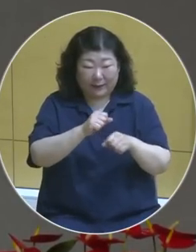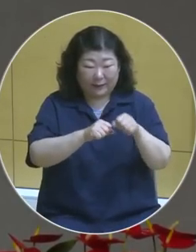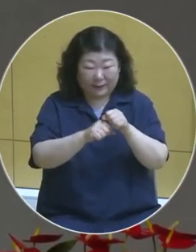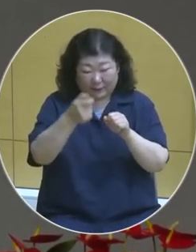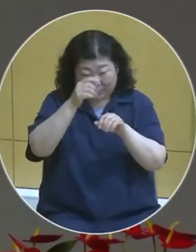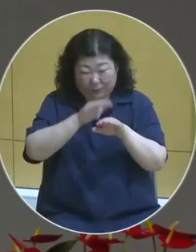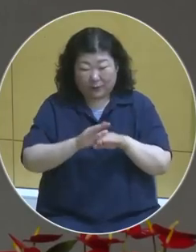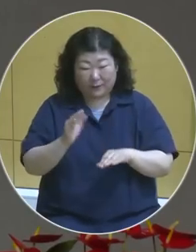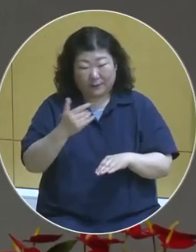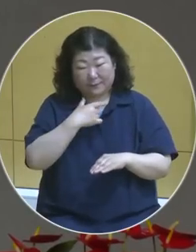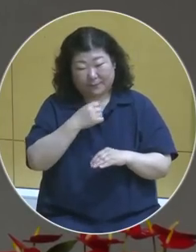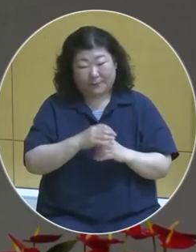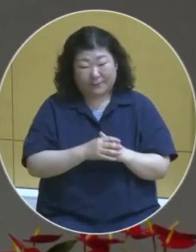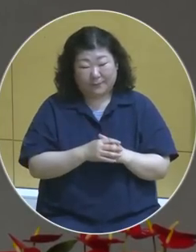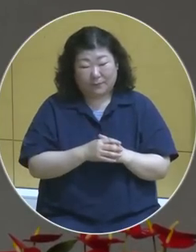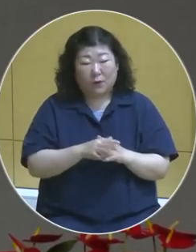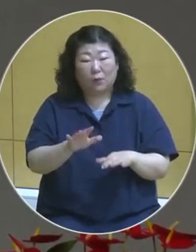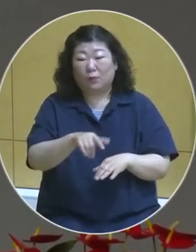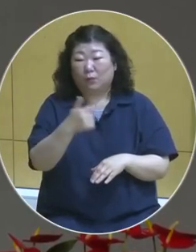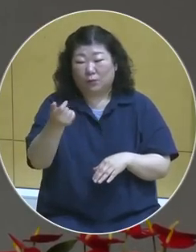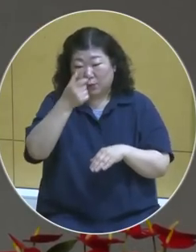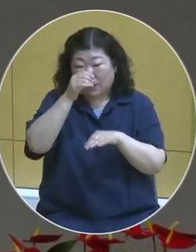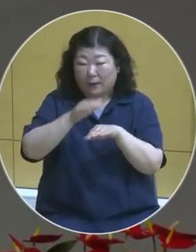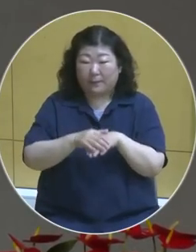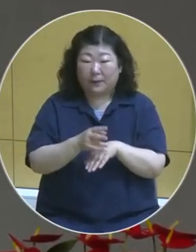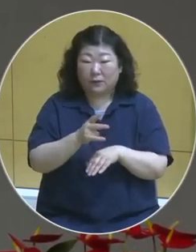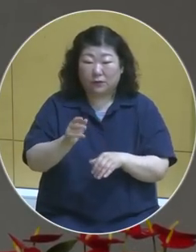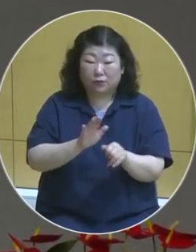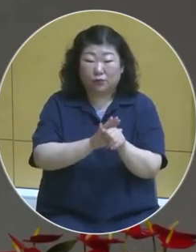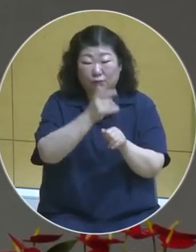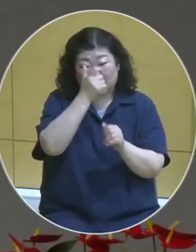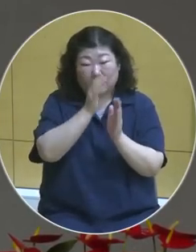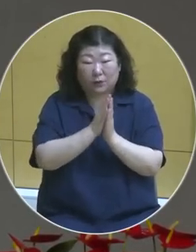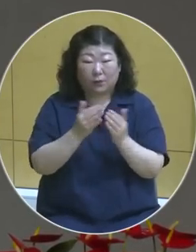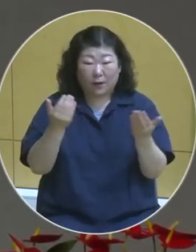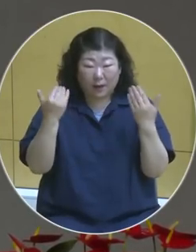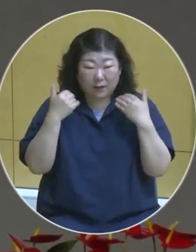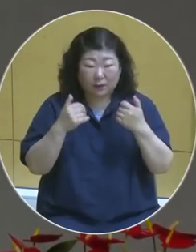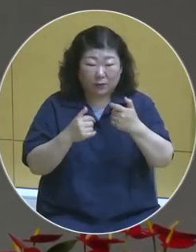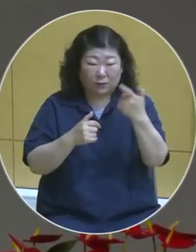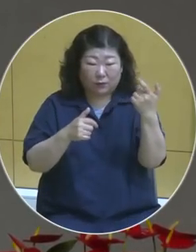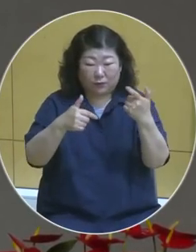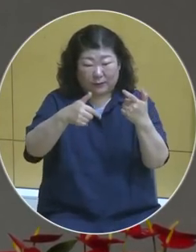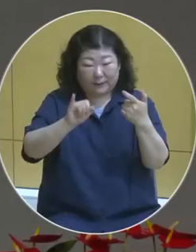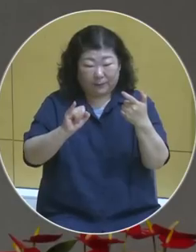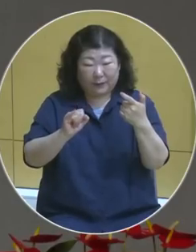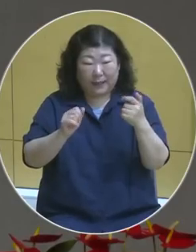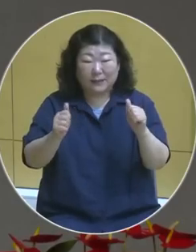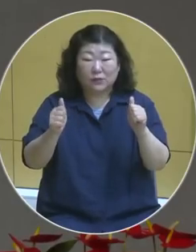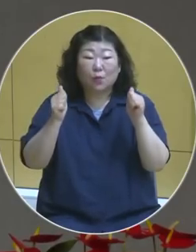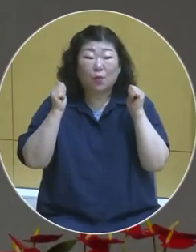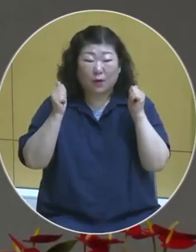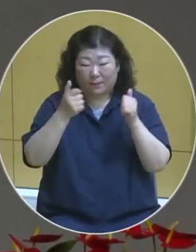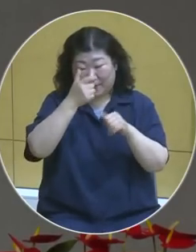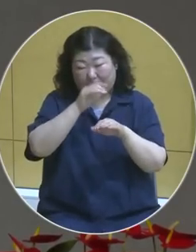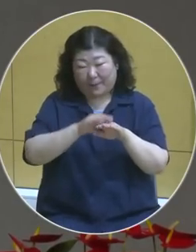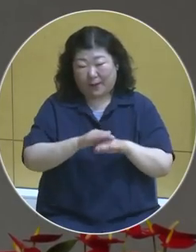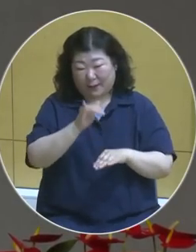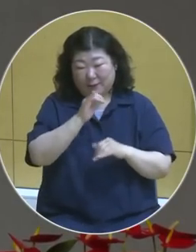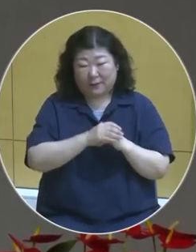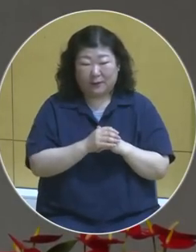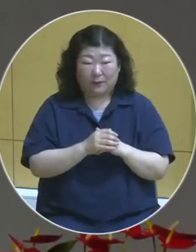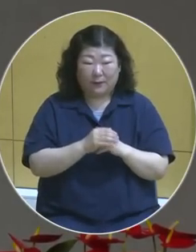좋겠습니다. 오늘 저녁 예배는 중보기도학교 60기 졸업 예배를 드립니다. 정말 한